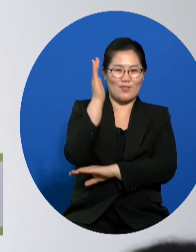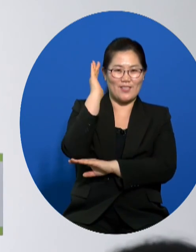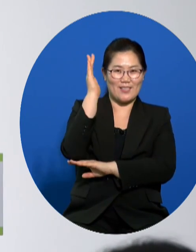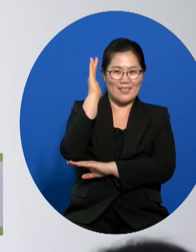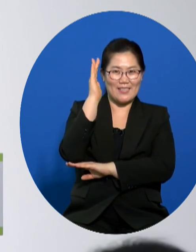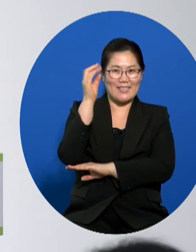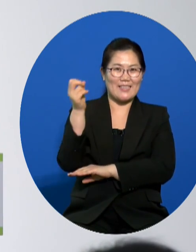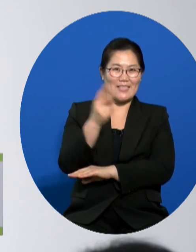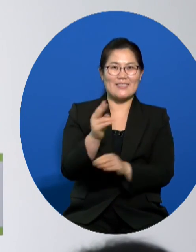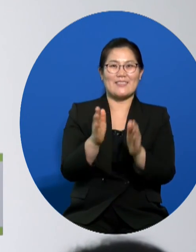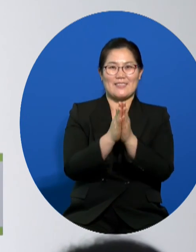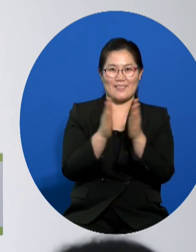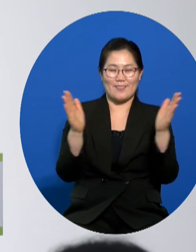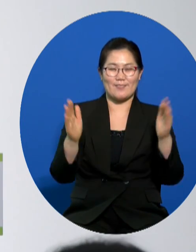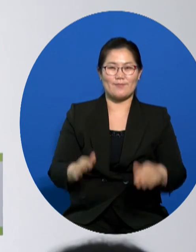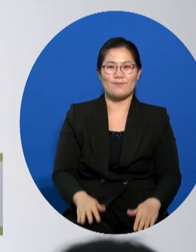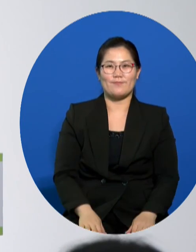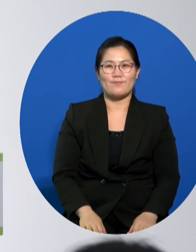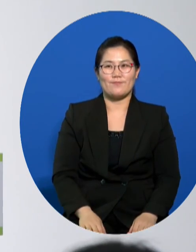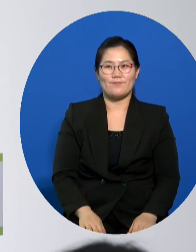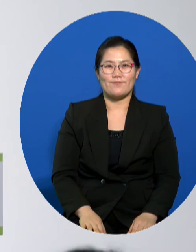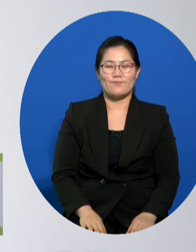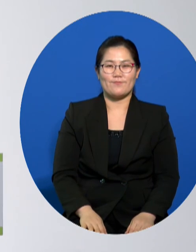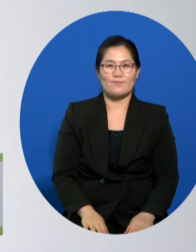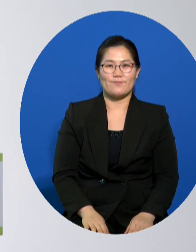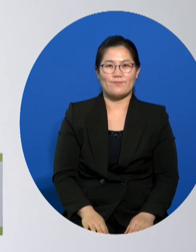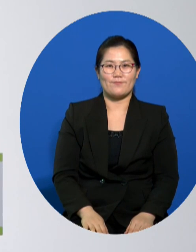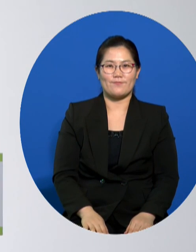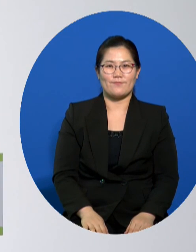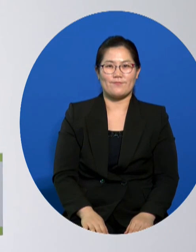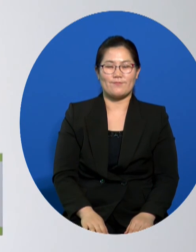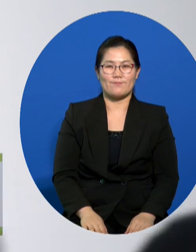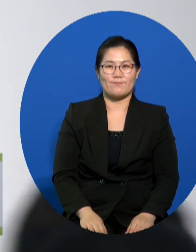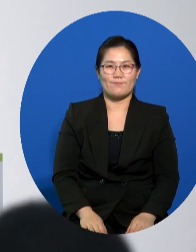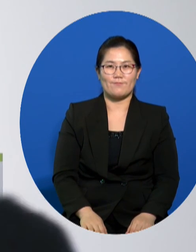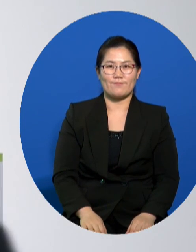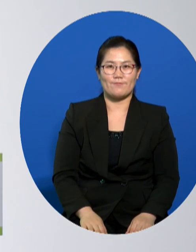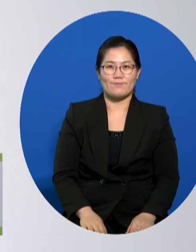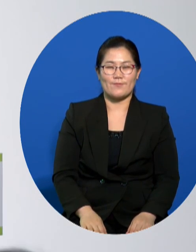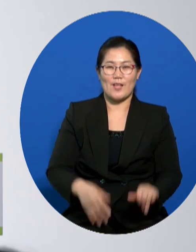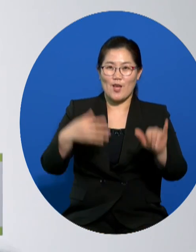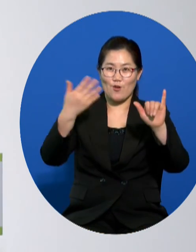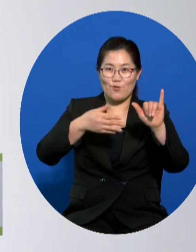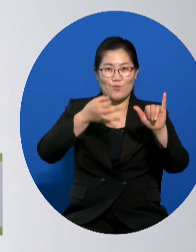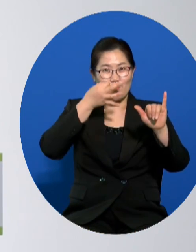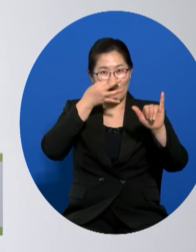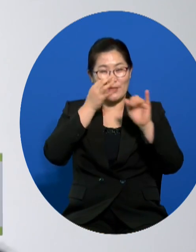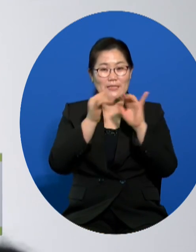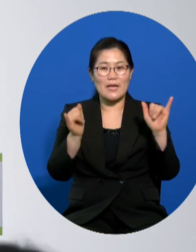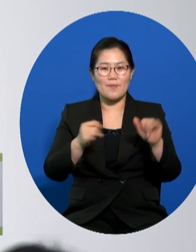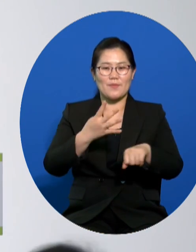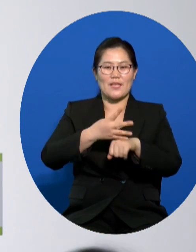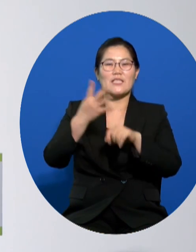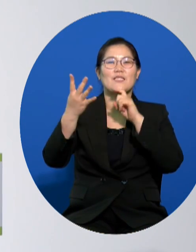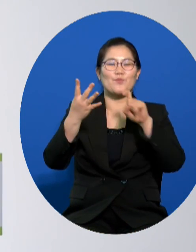10분부터 두 번째 세션 진행될 예정이니까 다시 착석해 주시기 바라겠고요. 온라인 시청자 여러분들께서도 4시